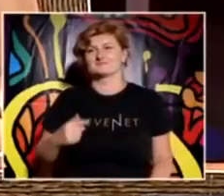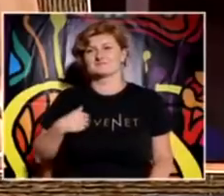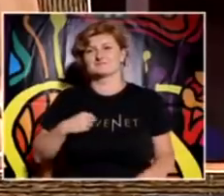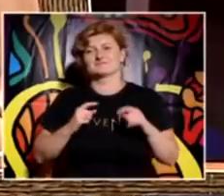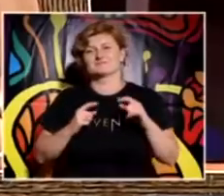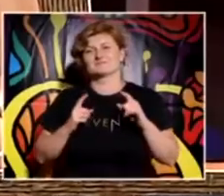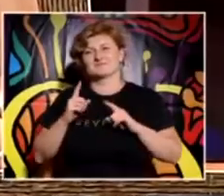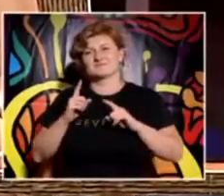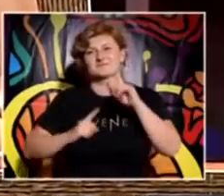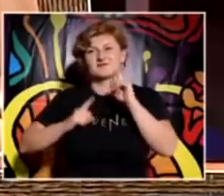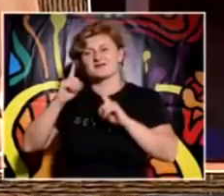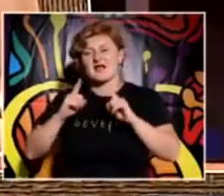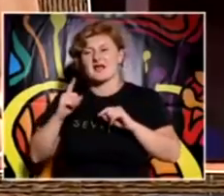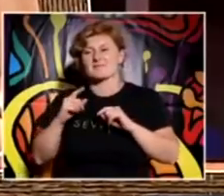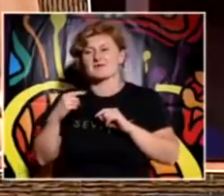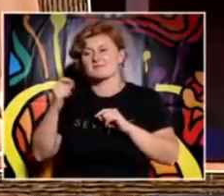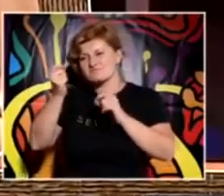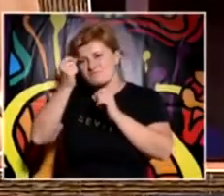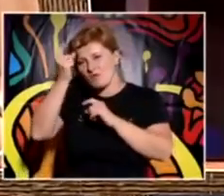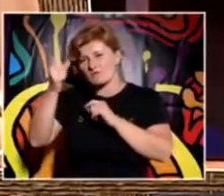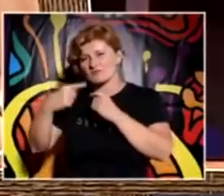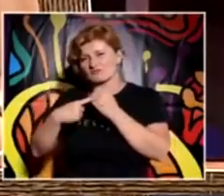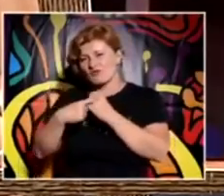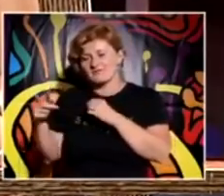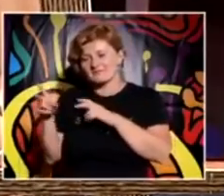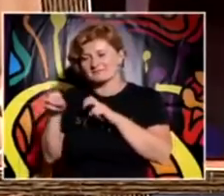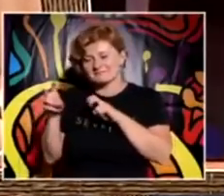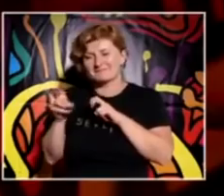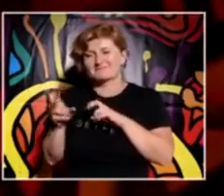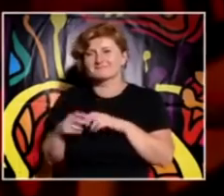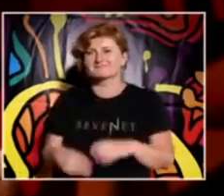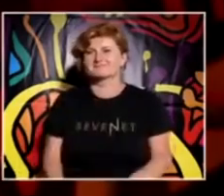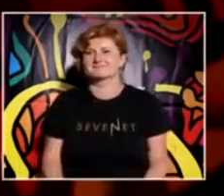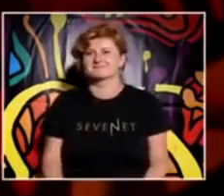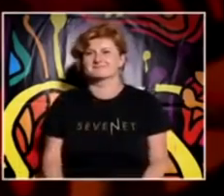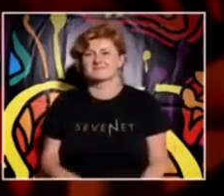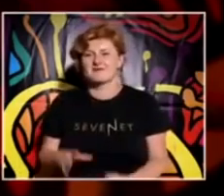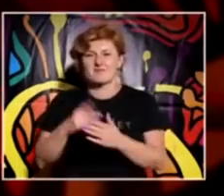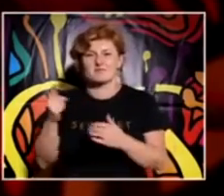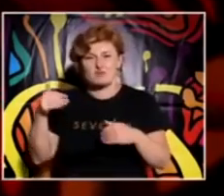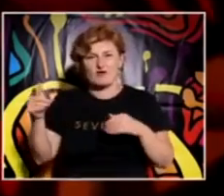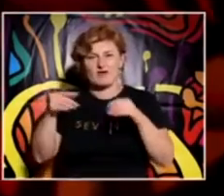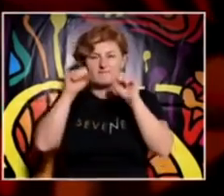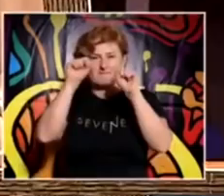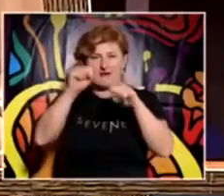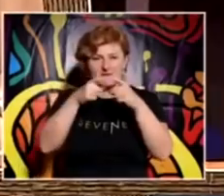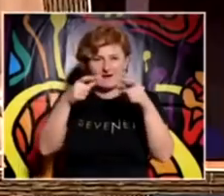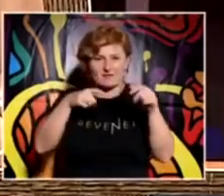powściągnąć pomysły żony. Ale nie masz tak, że chowasz pod fotelem, a nie, wymontowałeś fotele. Chowasz gdzieś kartę kredytową przed żoną?